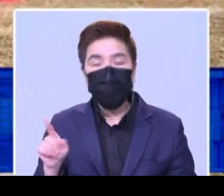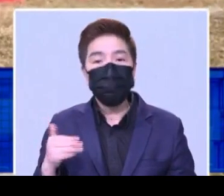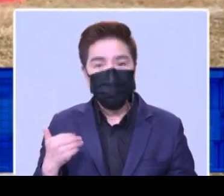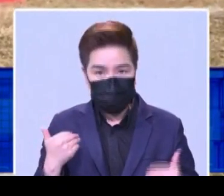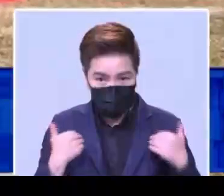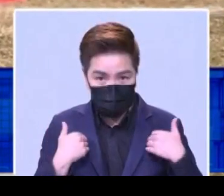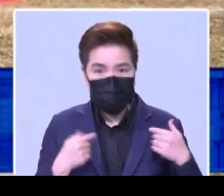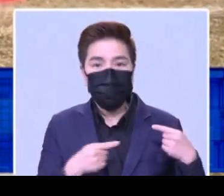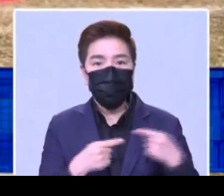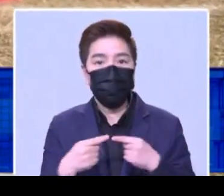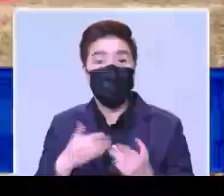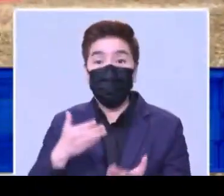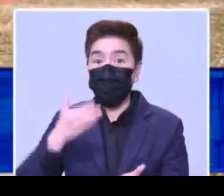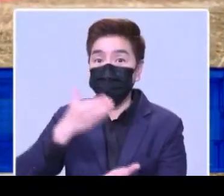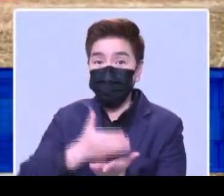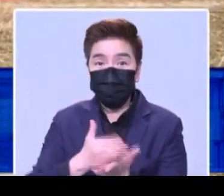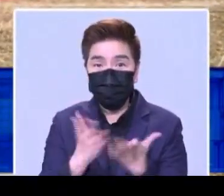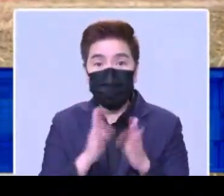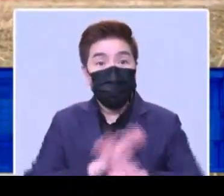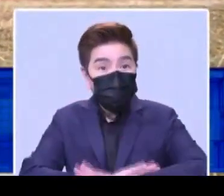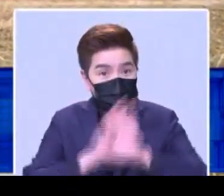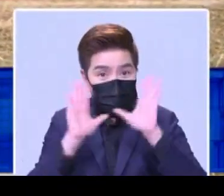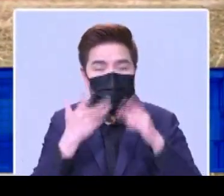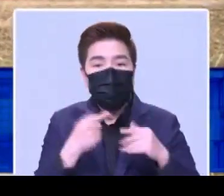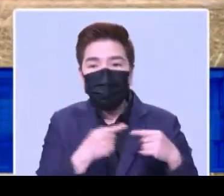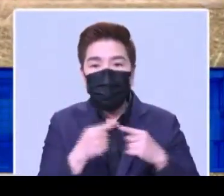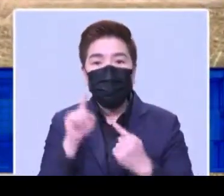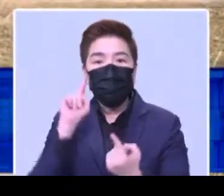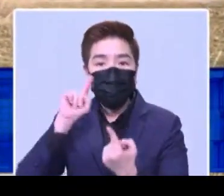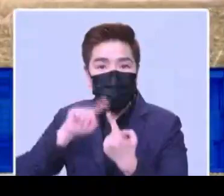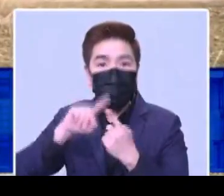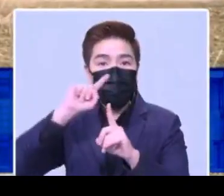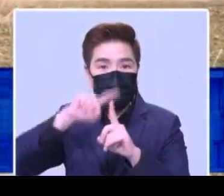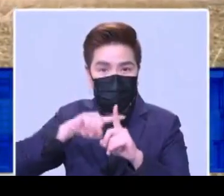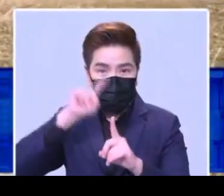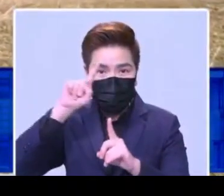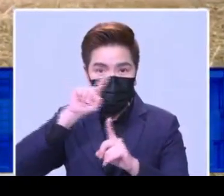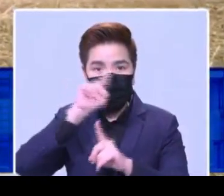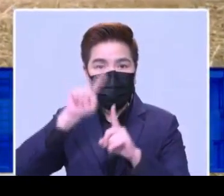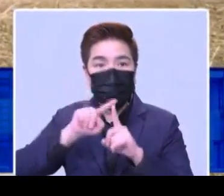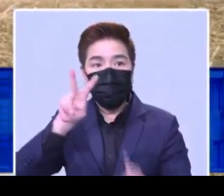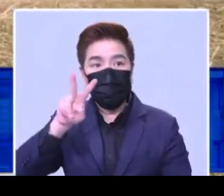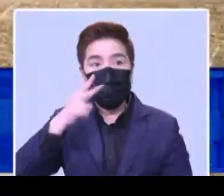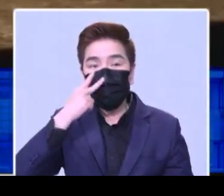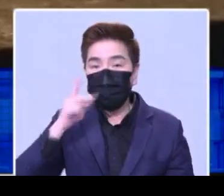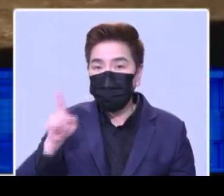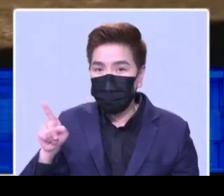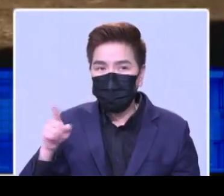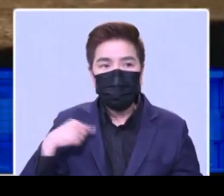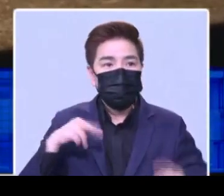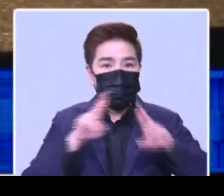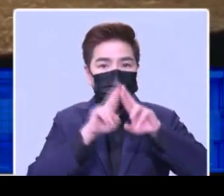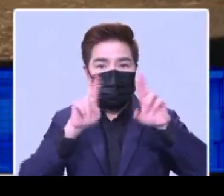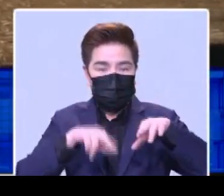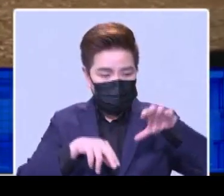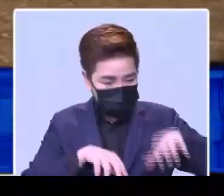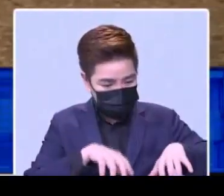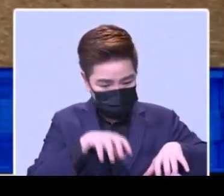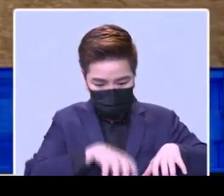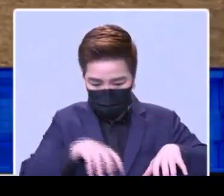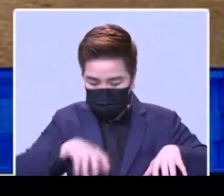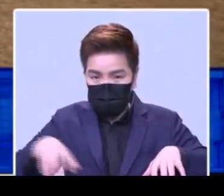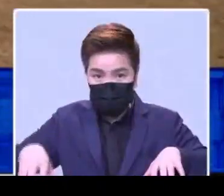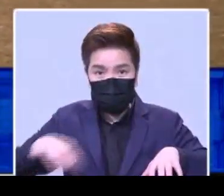ไปนะเขาไม่ได้งดนะฮะเขาจัดต่อไปถึง2มกราคม2565แล้วเห็นไหมมันจะมีร้านค้าอยู่แถวๆตรงง